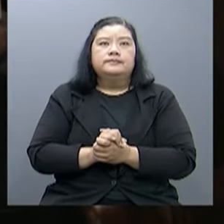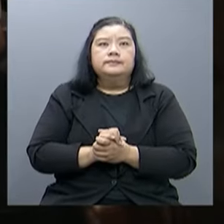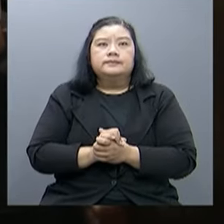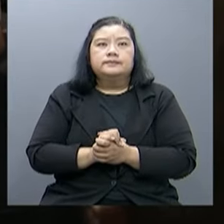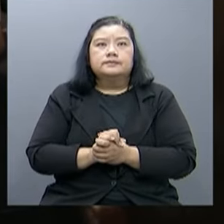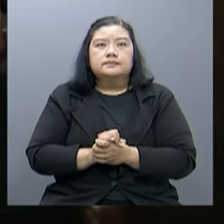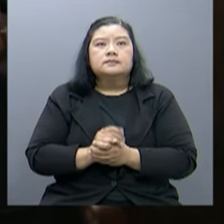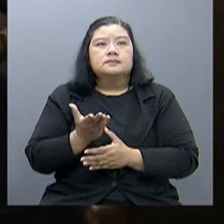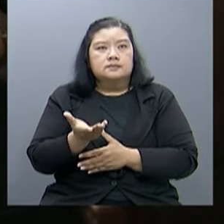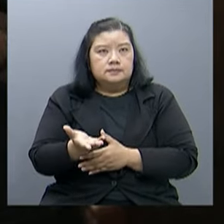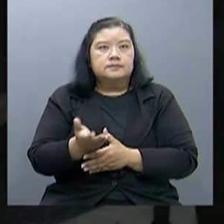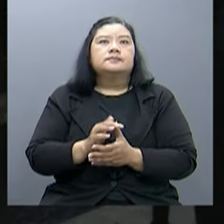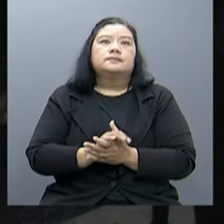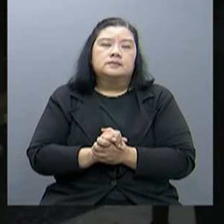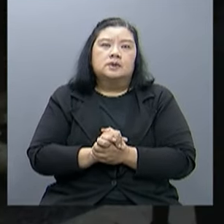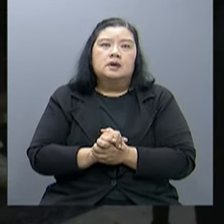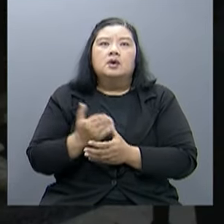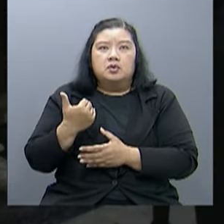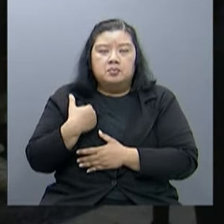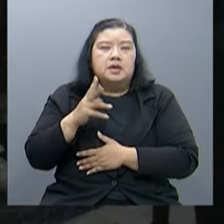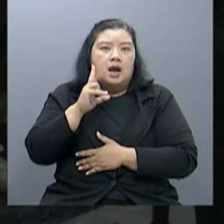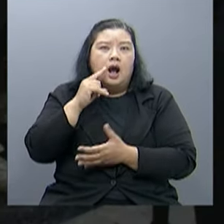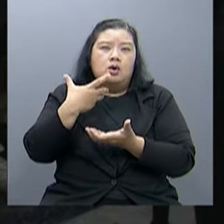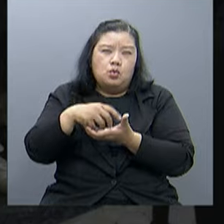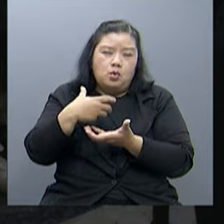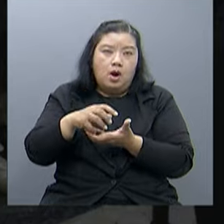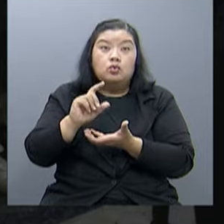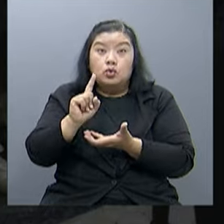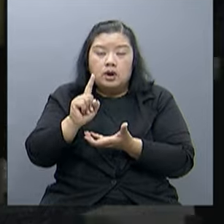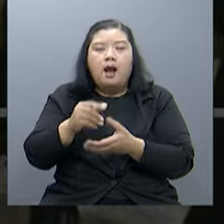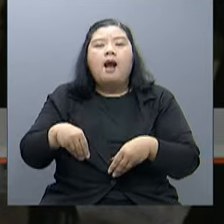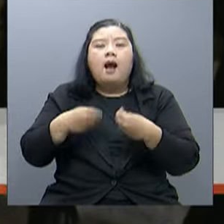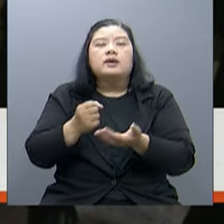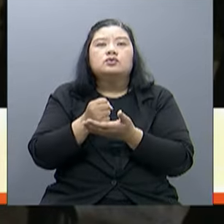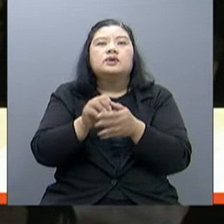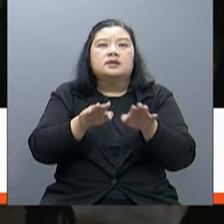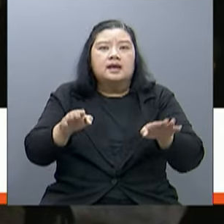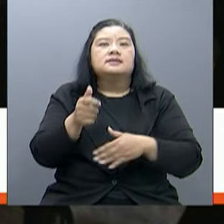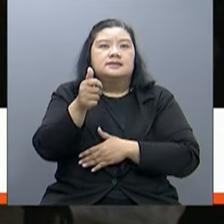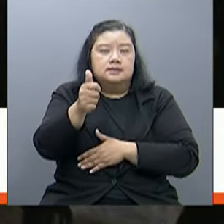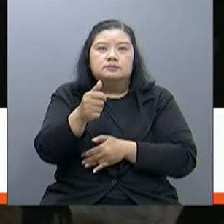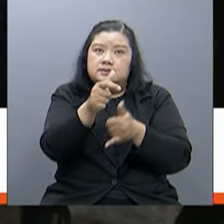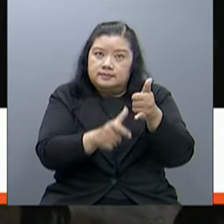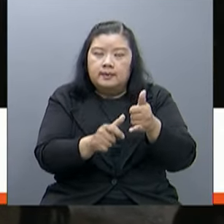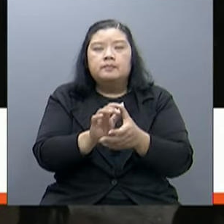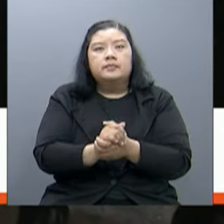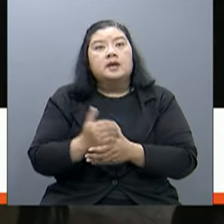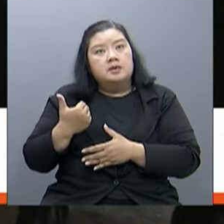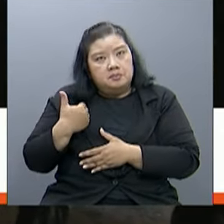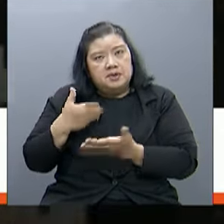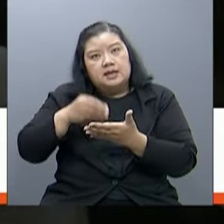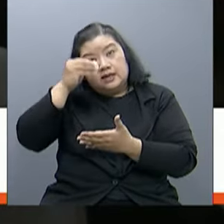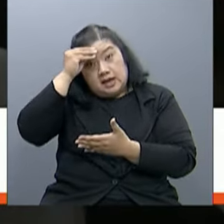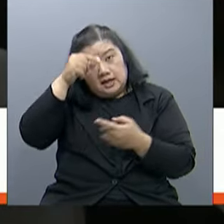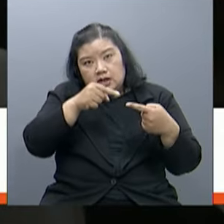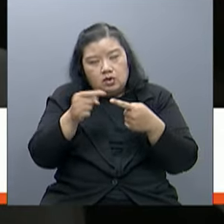คนบันเทิงมากันหนาตานะคะสำหรับงานแถลงก้าวไถปั่นสารฝันน้องคนดีครั้งที่2ค่ะสารฝันน้องคนดีเรียนดีถึงป